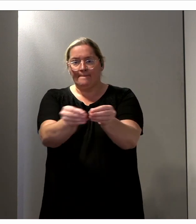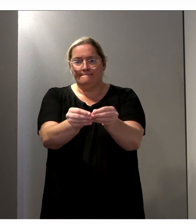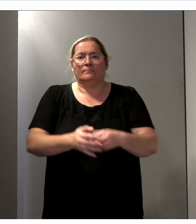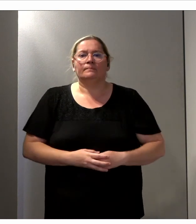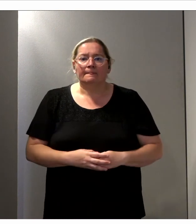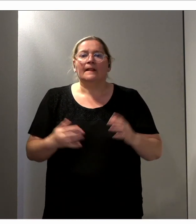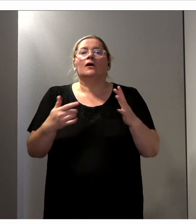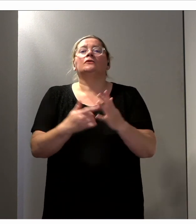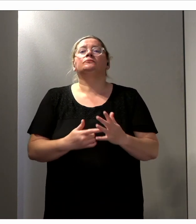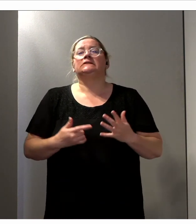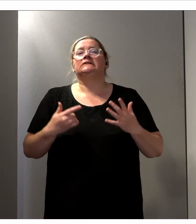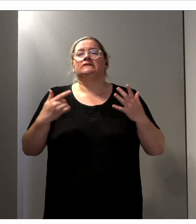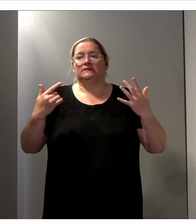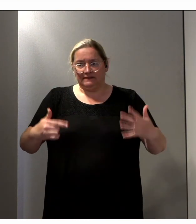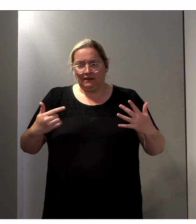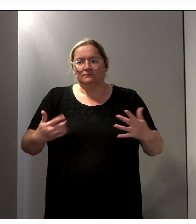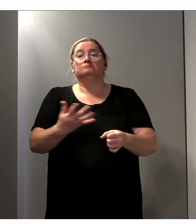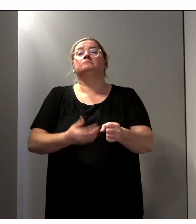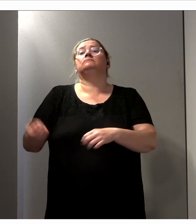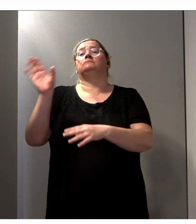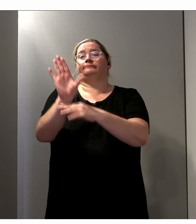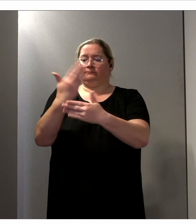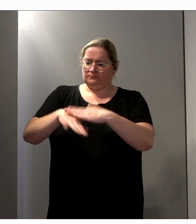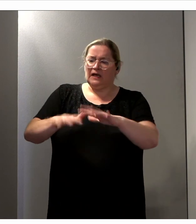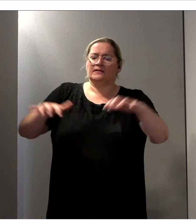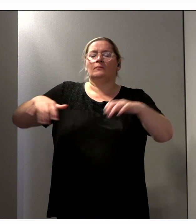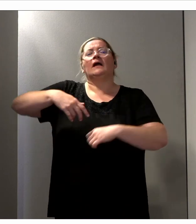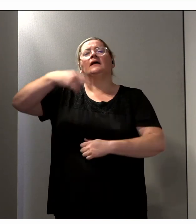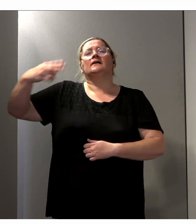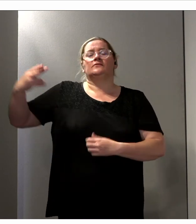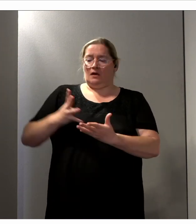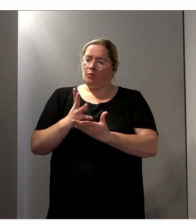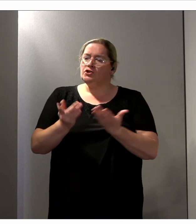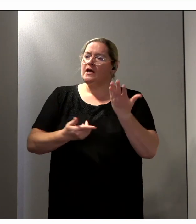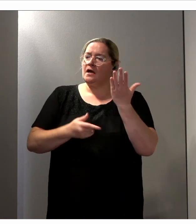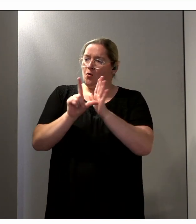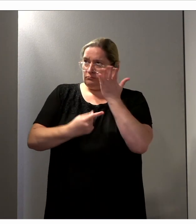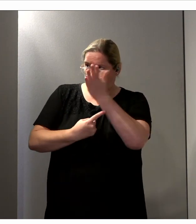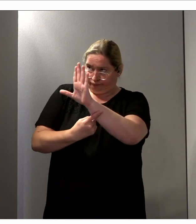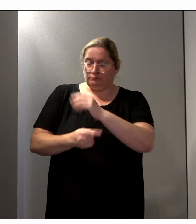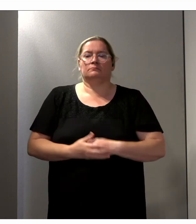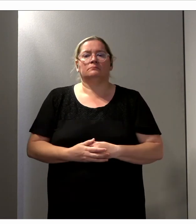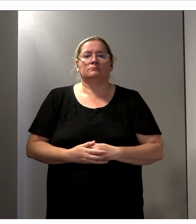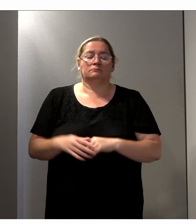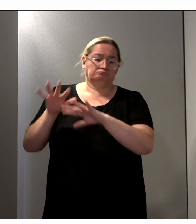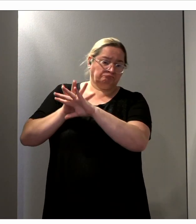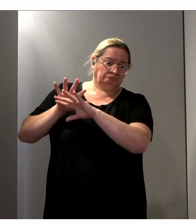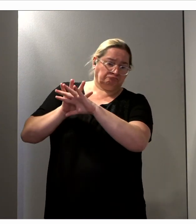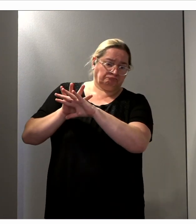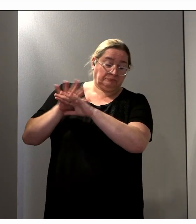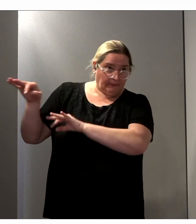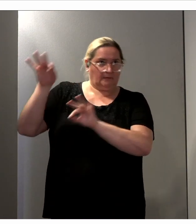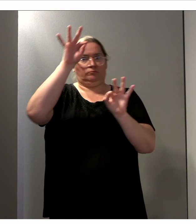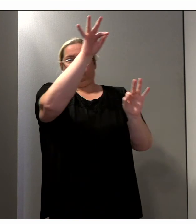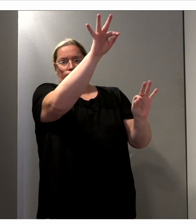un avant-projet de loi à la Commission des affaires sociales de l'Assemblée nationale. Et aujourd'hui, cette idée a été présentée